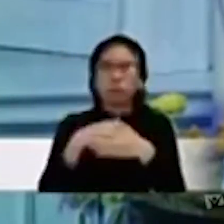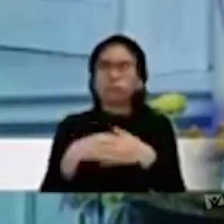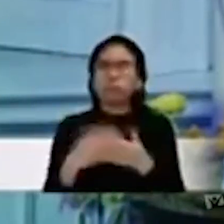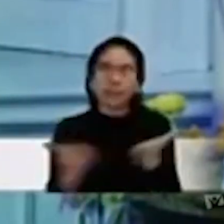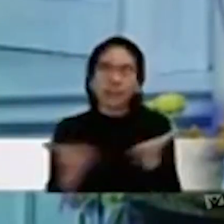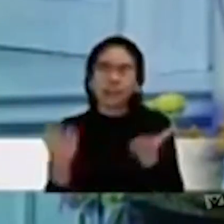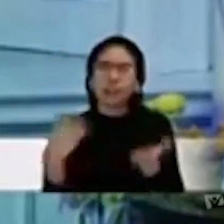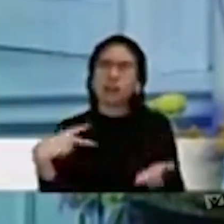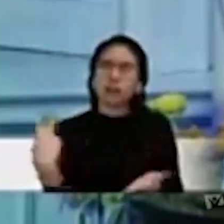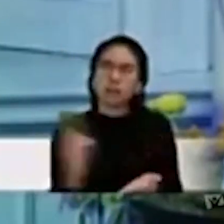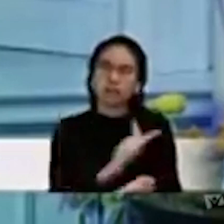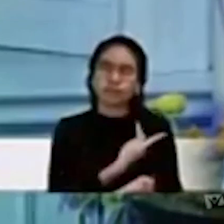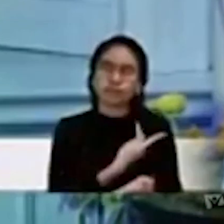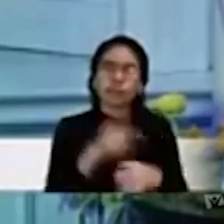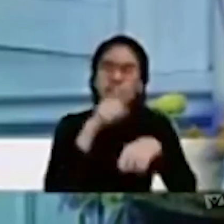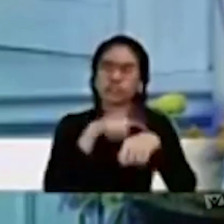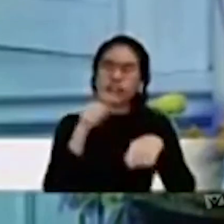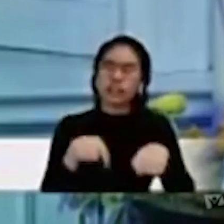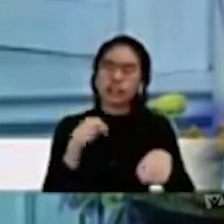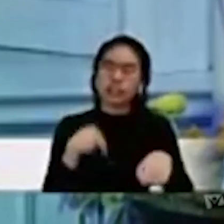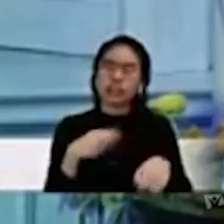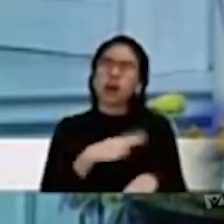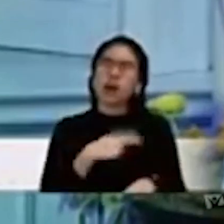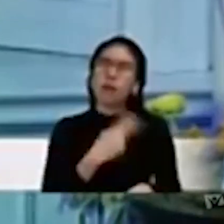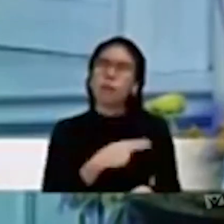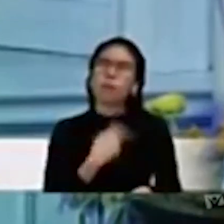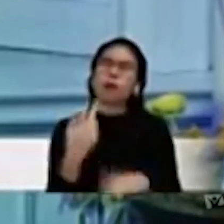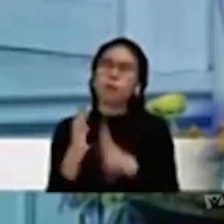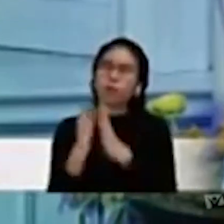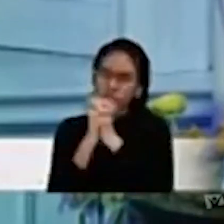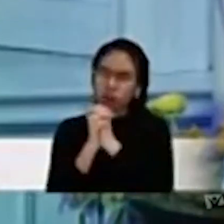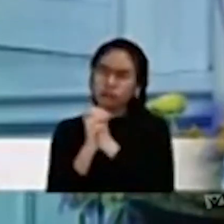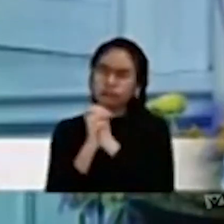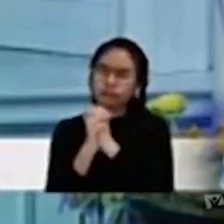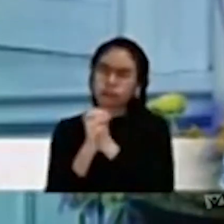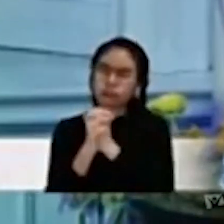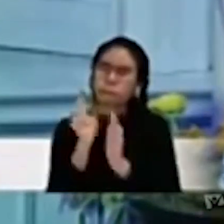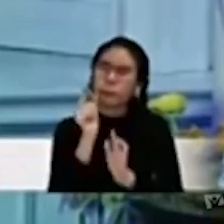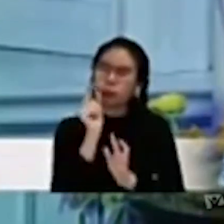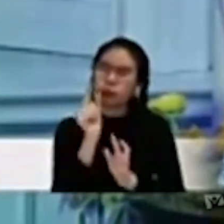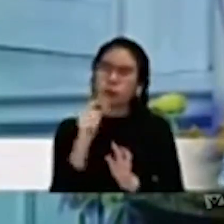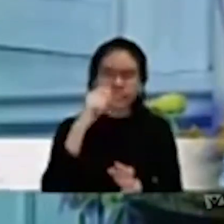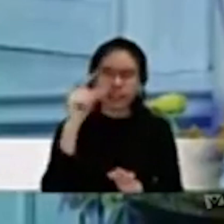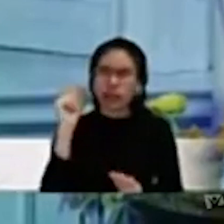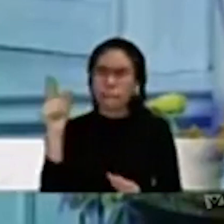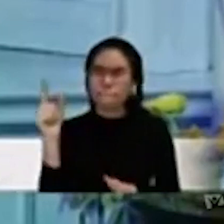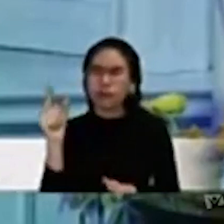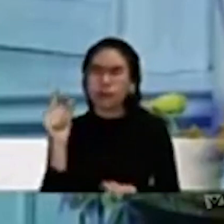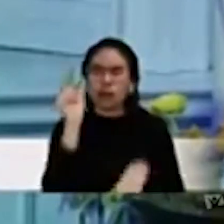Dan pada saat ini, hamba-Mu khusus mendoakan untuk setiap pasien yang dirawat di tempat ini.